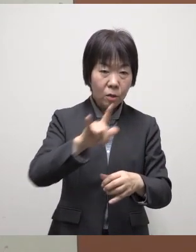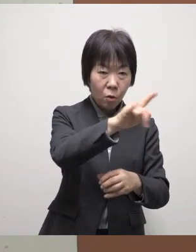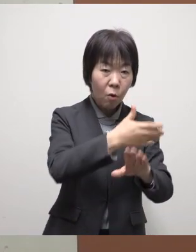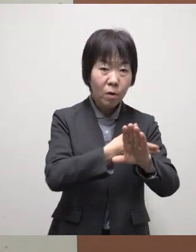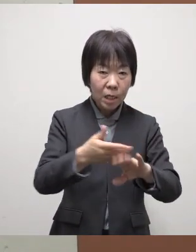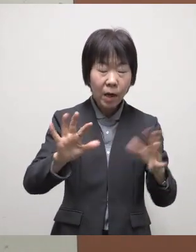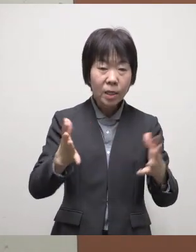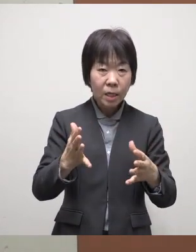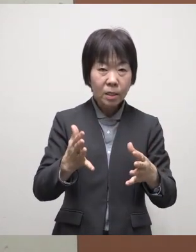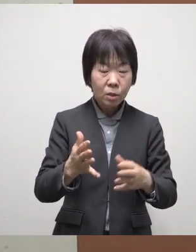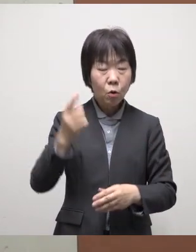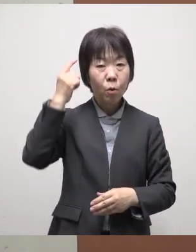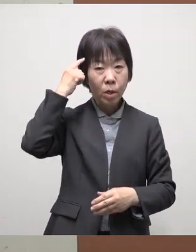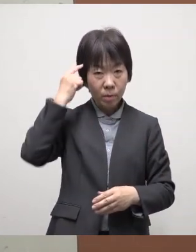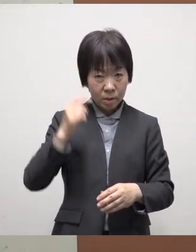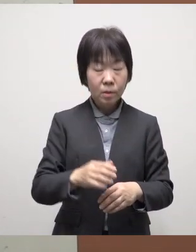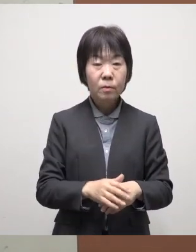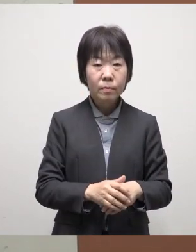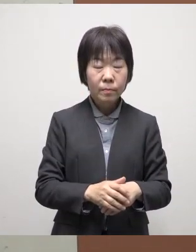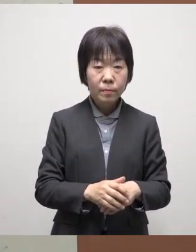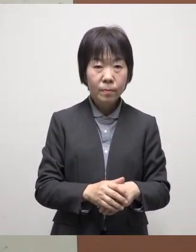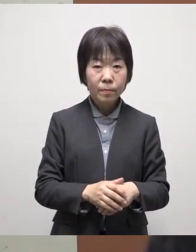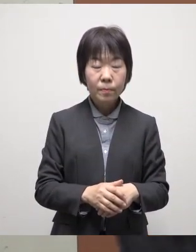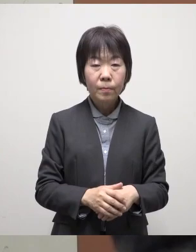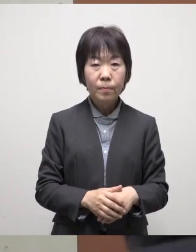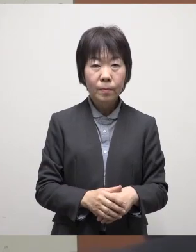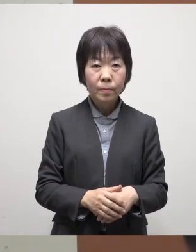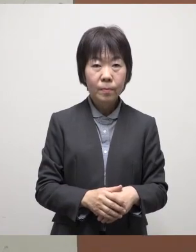という趣旨かと思います